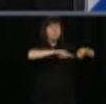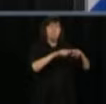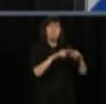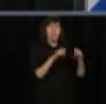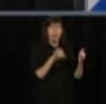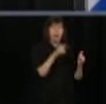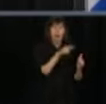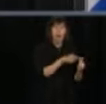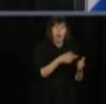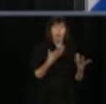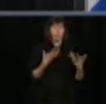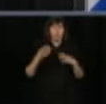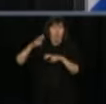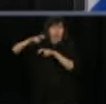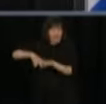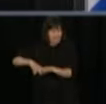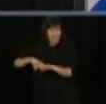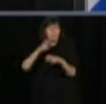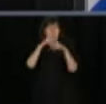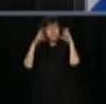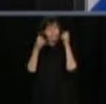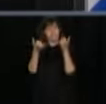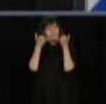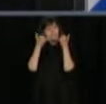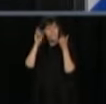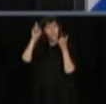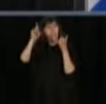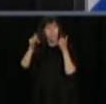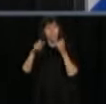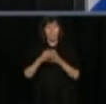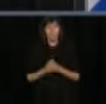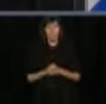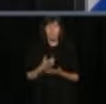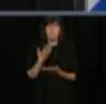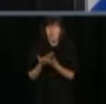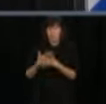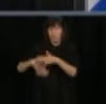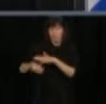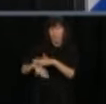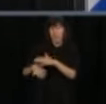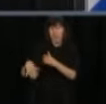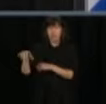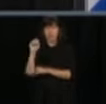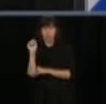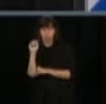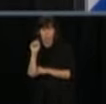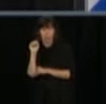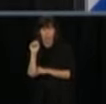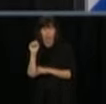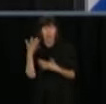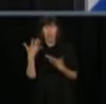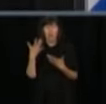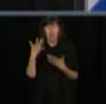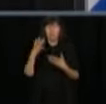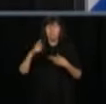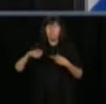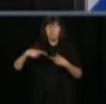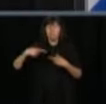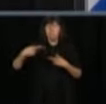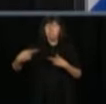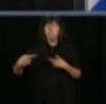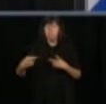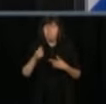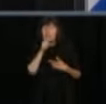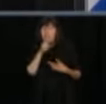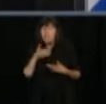classe. Pour ce qui est des écoles primaires et secondaires, au cours des prochains jours, la santé publique va nous faire une recommandation,